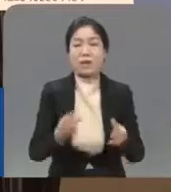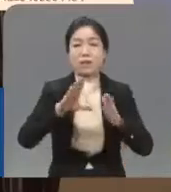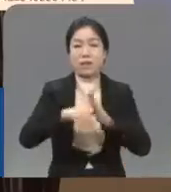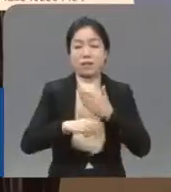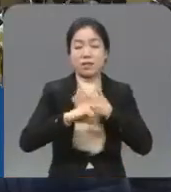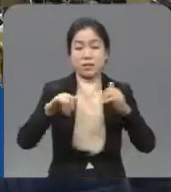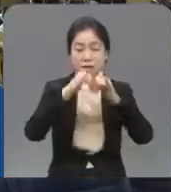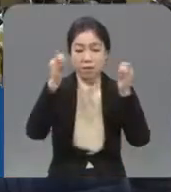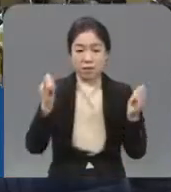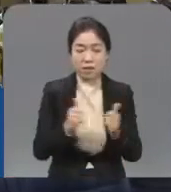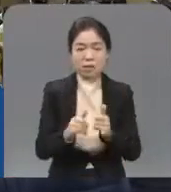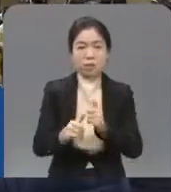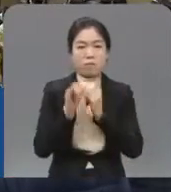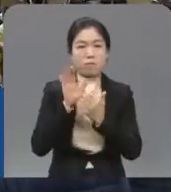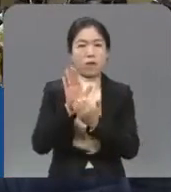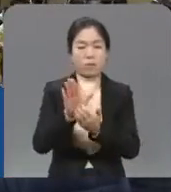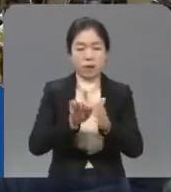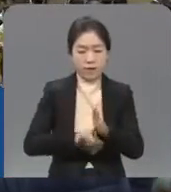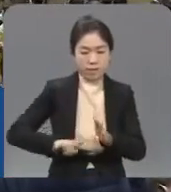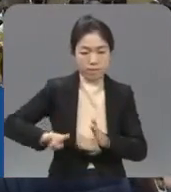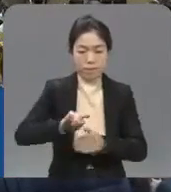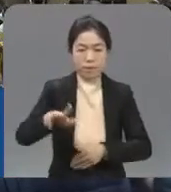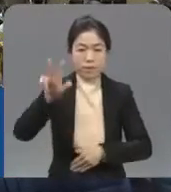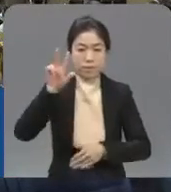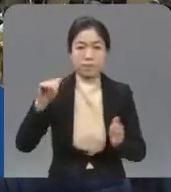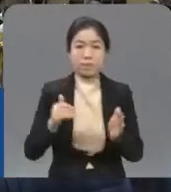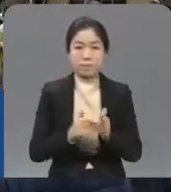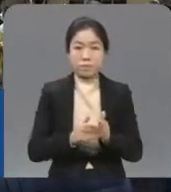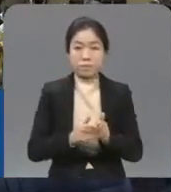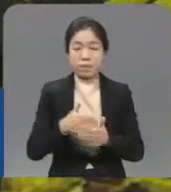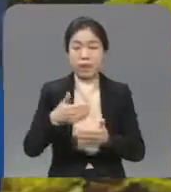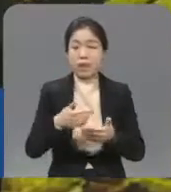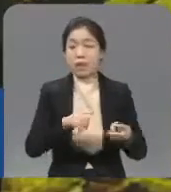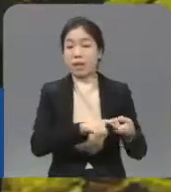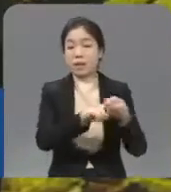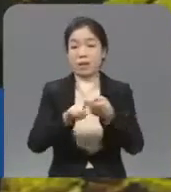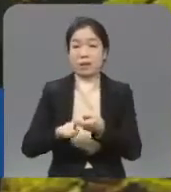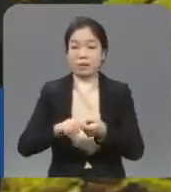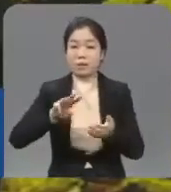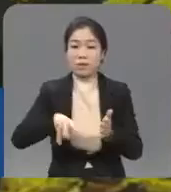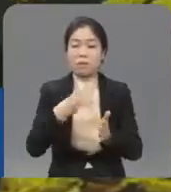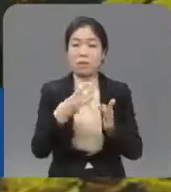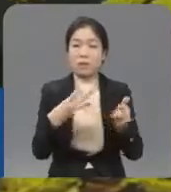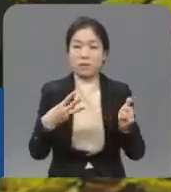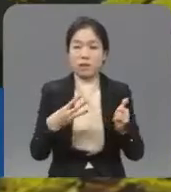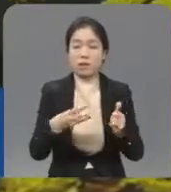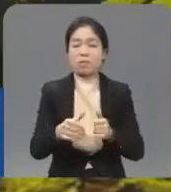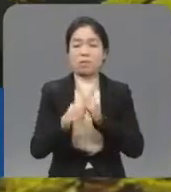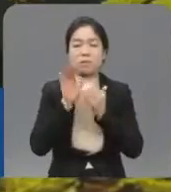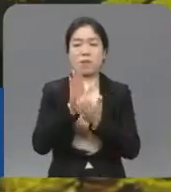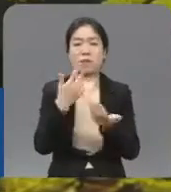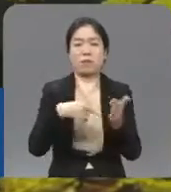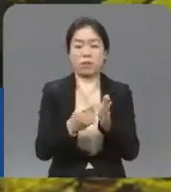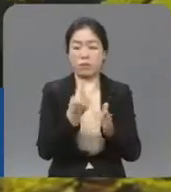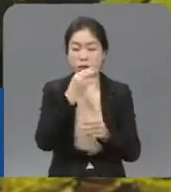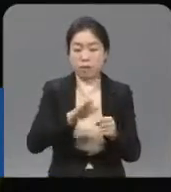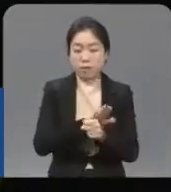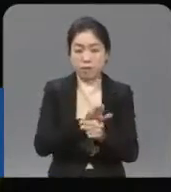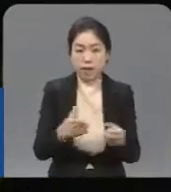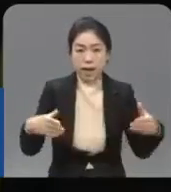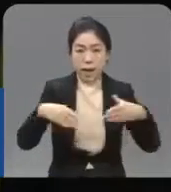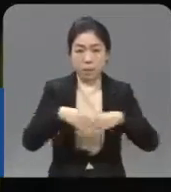지역사회 자살 예방에 앞장서기로 다짐했습니다. 이통장연합회 300여 명은 자살 예방을 위한 생명사랑 협약을